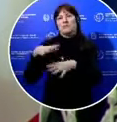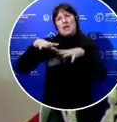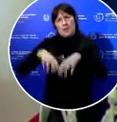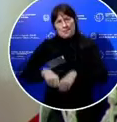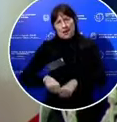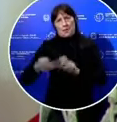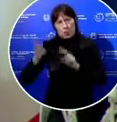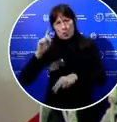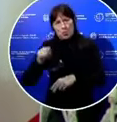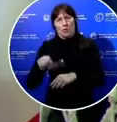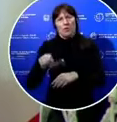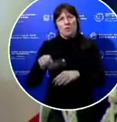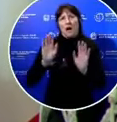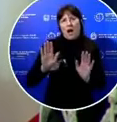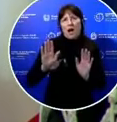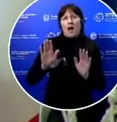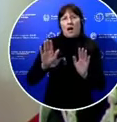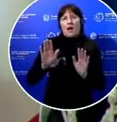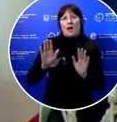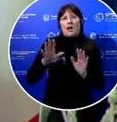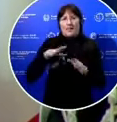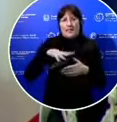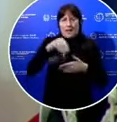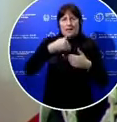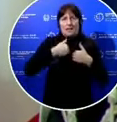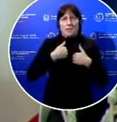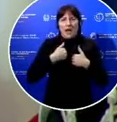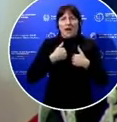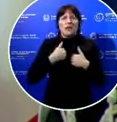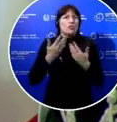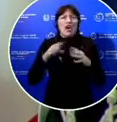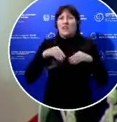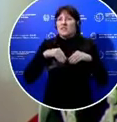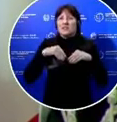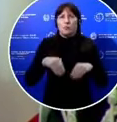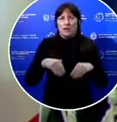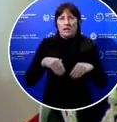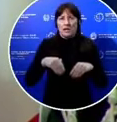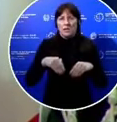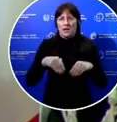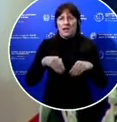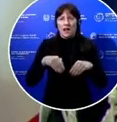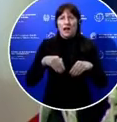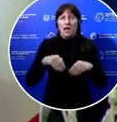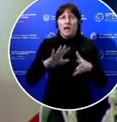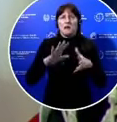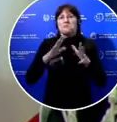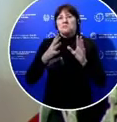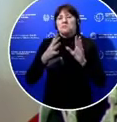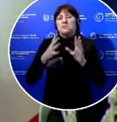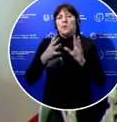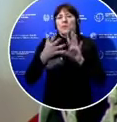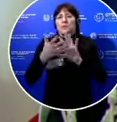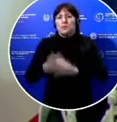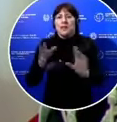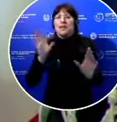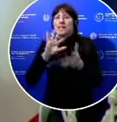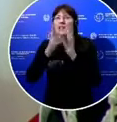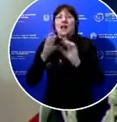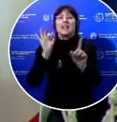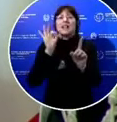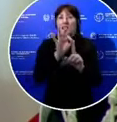per il Dipartimento, che si è reso però fin da subito disponibile a diventare sempre più il punto di riferimento e